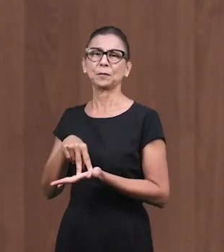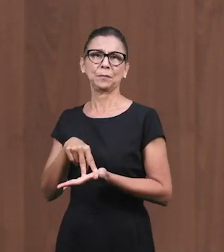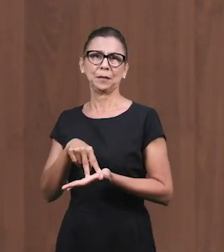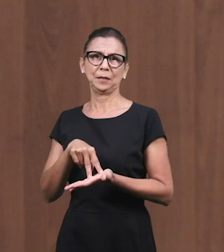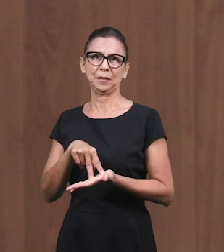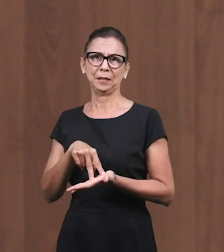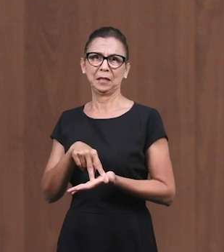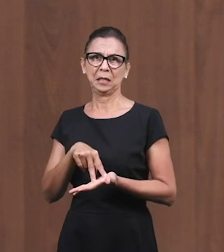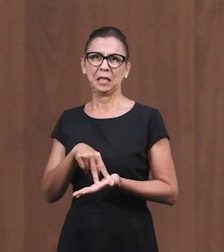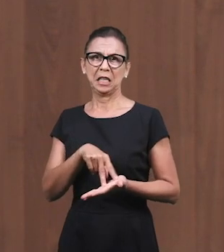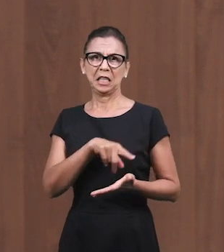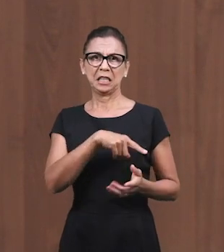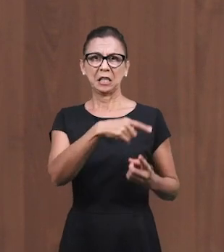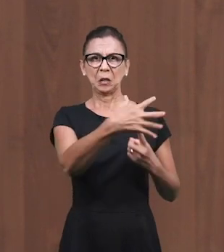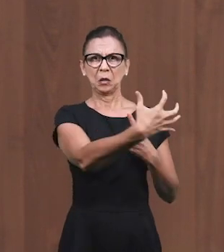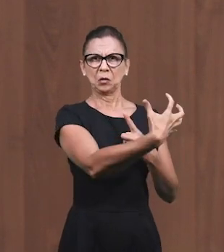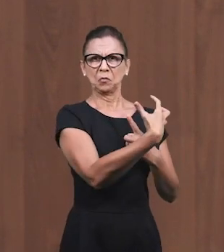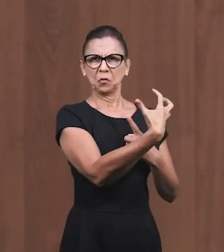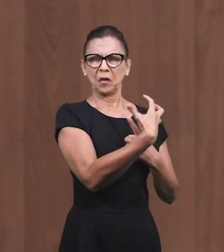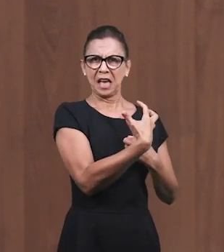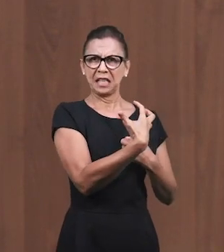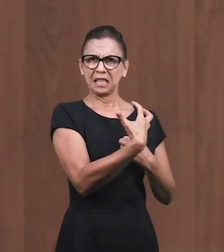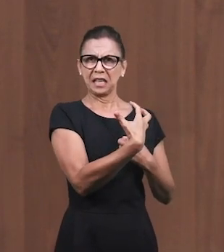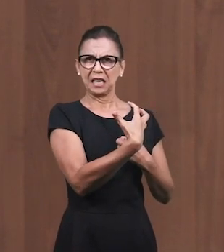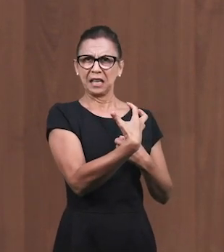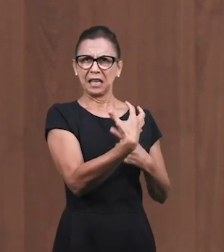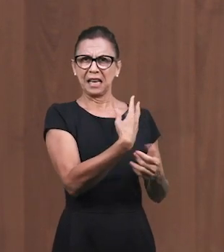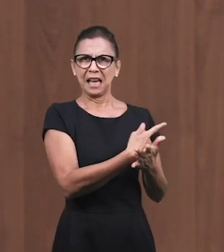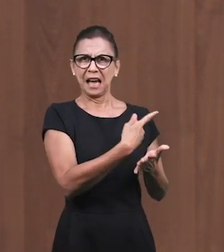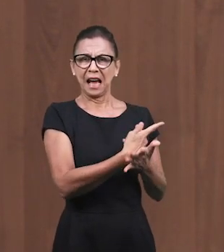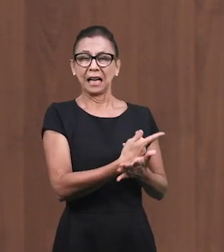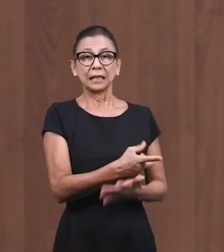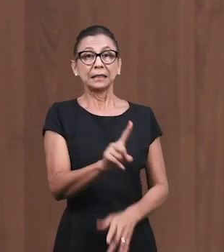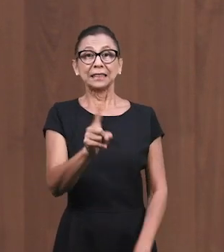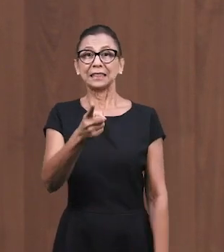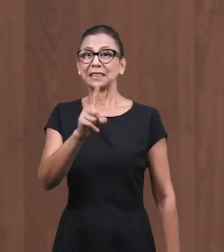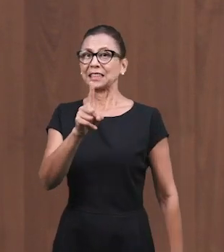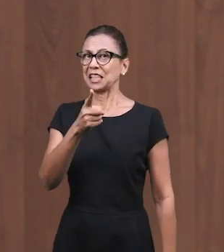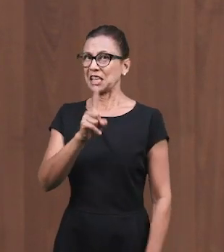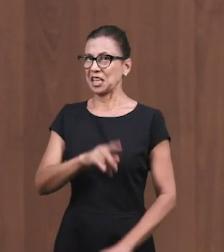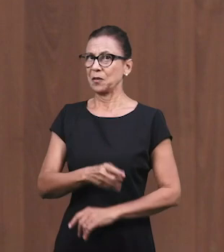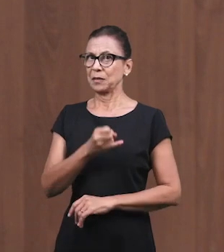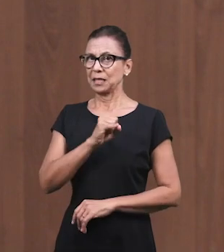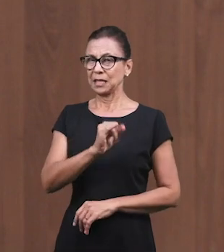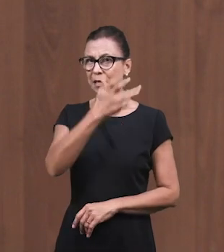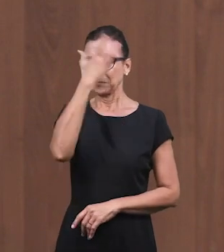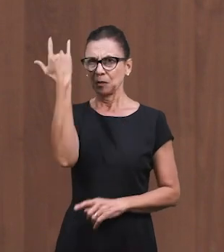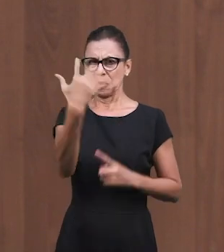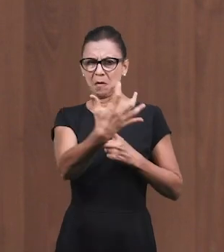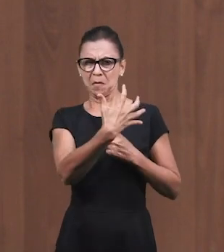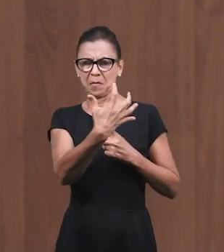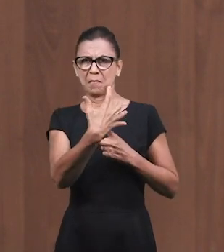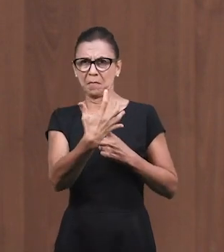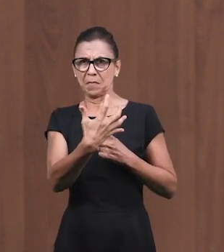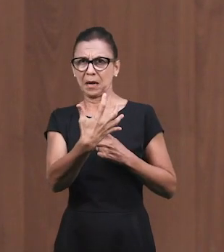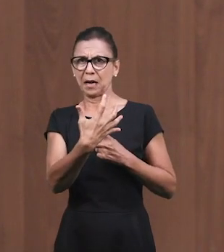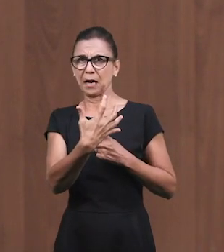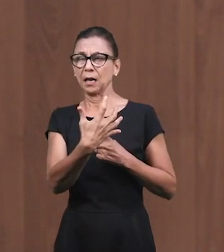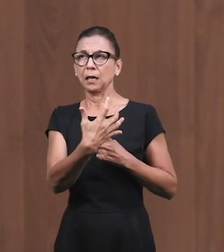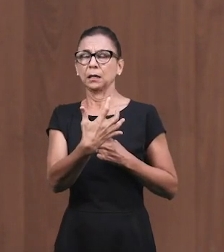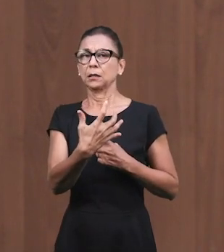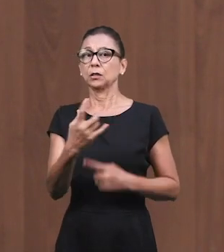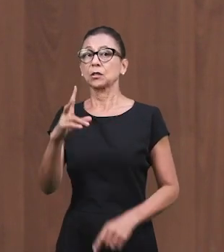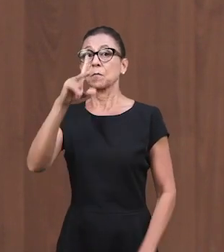afin qu'aucun mauvais enseignement vienne nous enlever la présence du Seigneur. Quand ils vont nous dire des choses